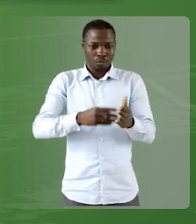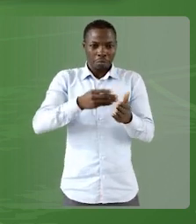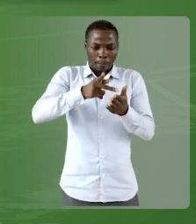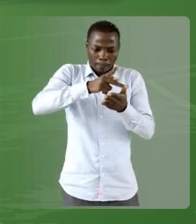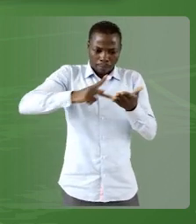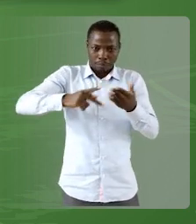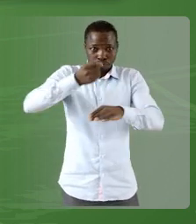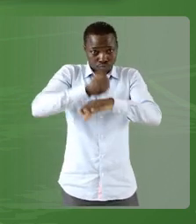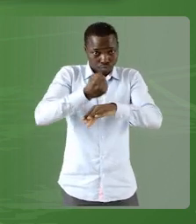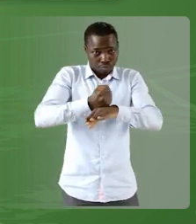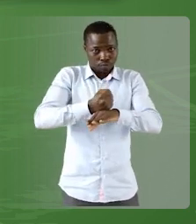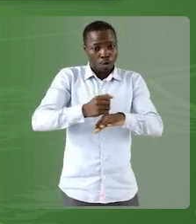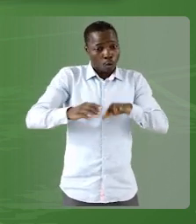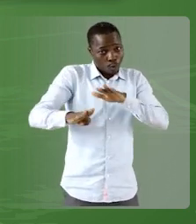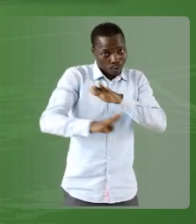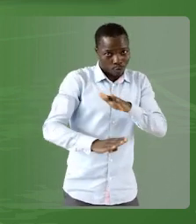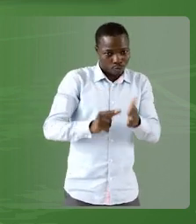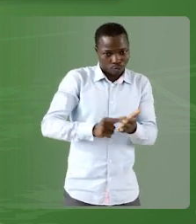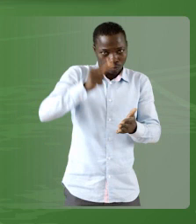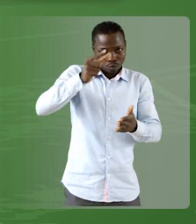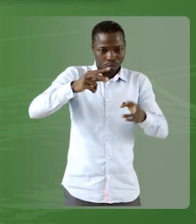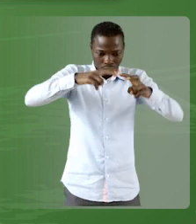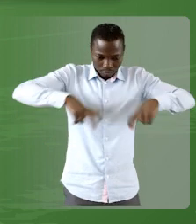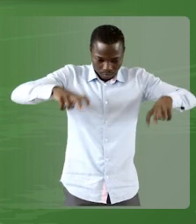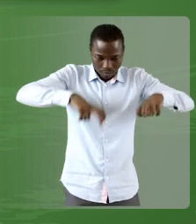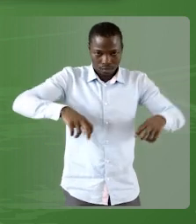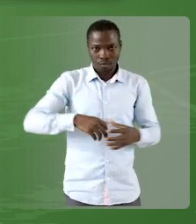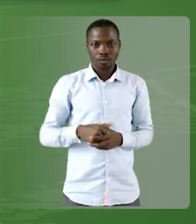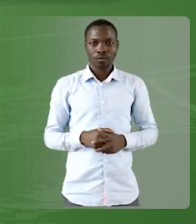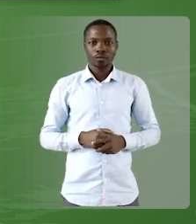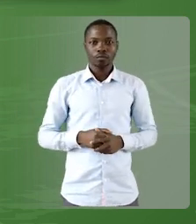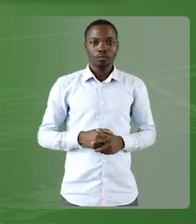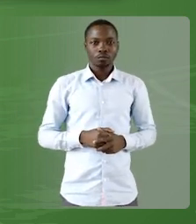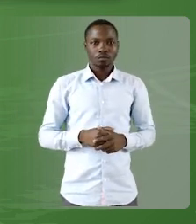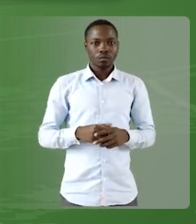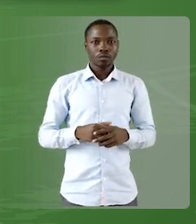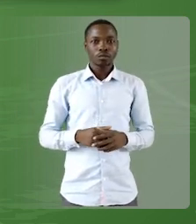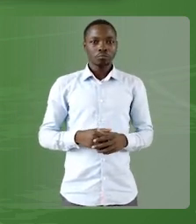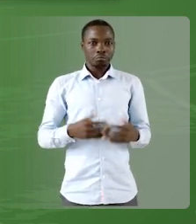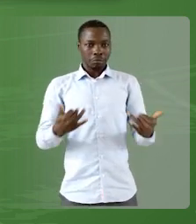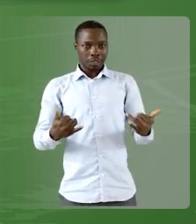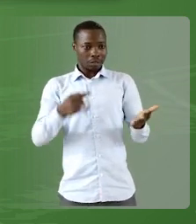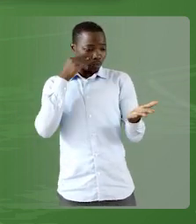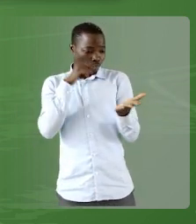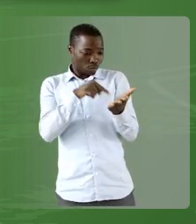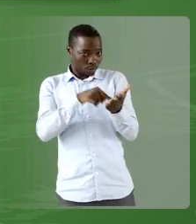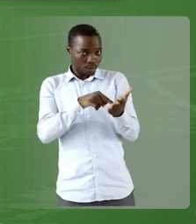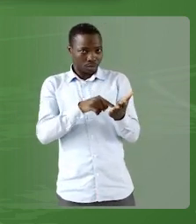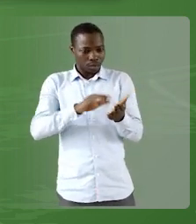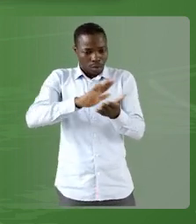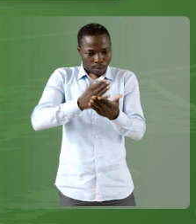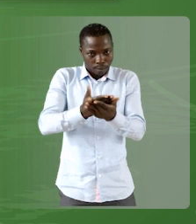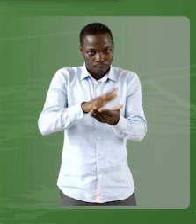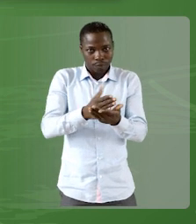qui vont se déposer au fond du tube à essai. Enfin, l'observation d'une préparation